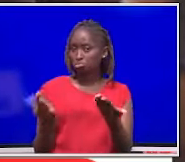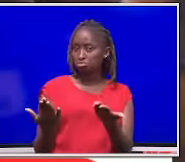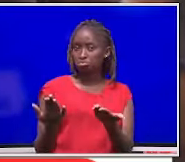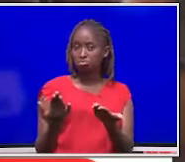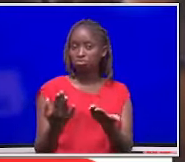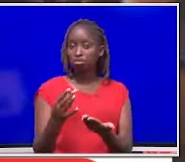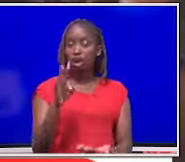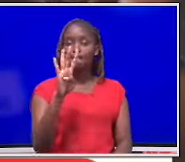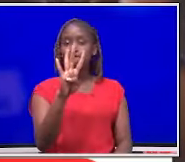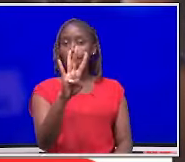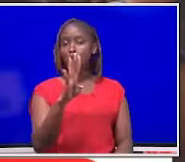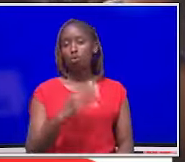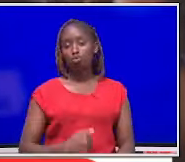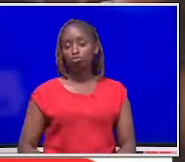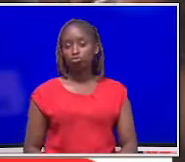Hizo zimefika mwili nne.